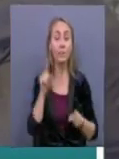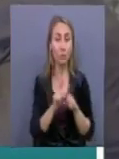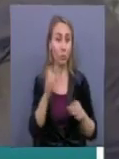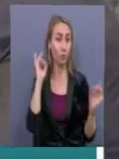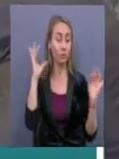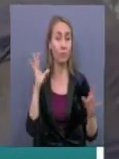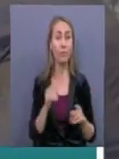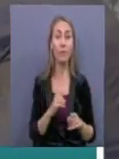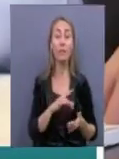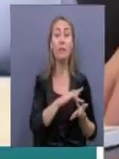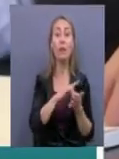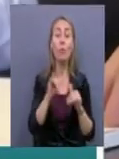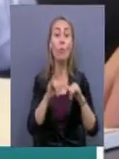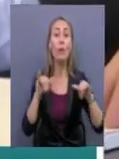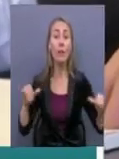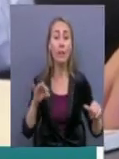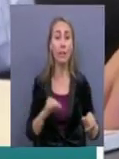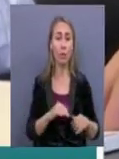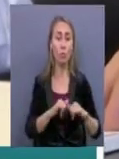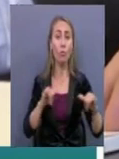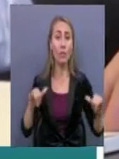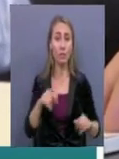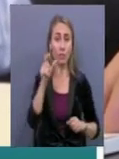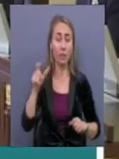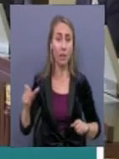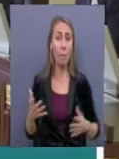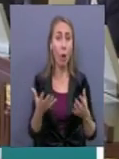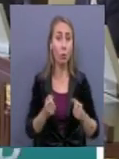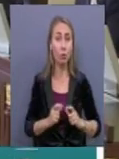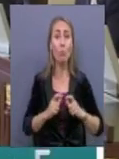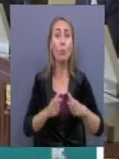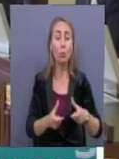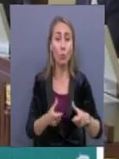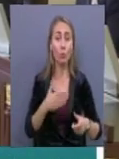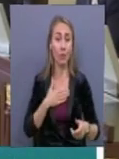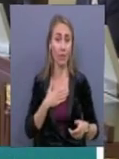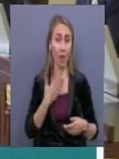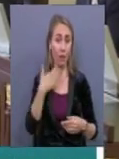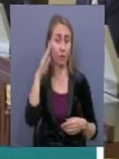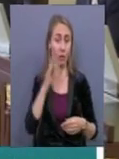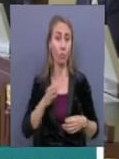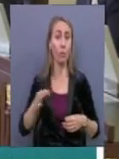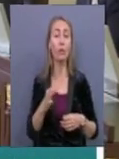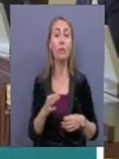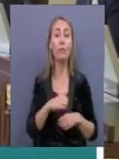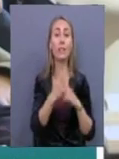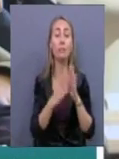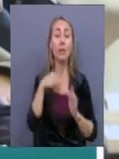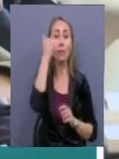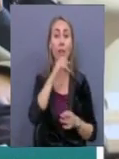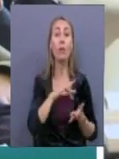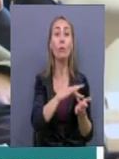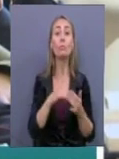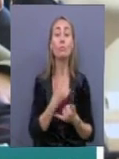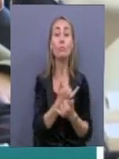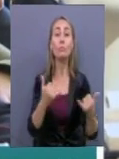Туризм басқармасы Ресейдің іргелес орналасқан ірі қалаларында әлеуметтік желілер арқылы жарнама жүргізуде. Осы тақылеттес жұмыс мұнайлы батыс өлкені